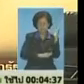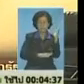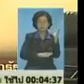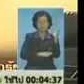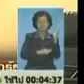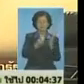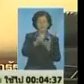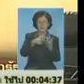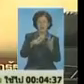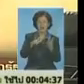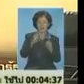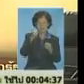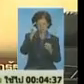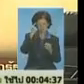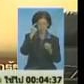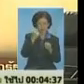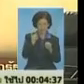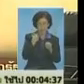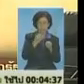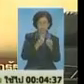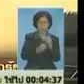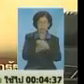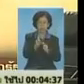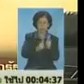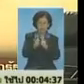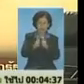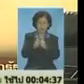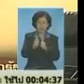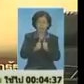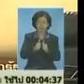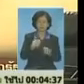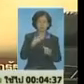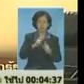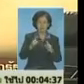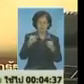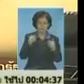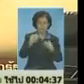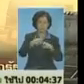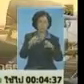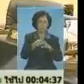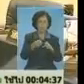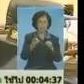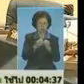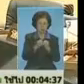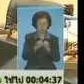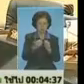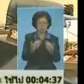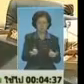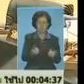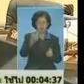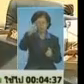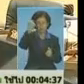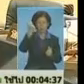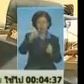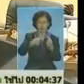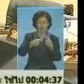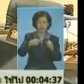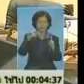ว่ามีโอกาสแข่งขันประเด็นปัญหาไม่เกิดที่มันยุ่งทุกวันเนี่ยเพราะมาถึ